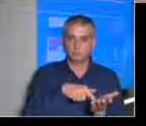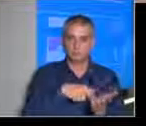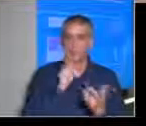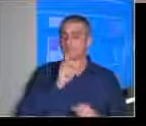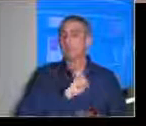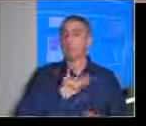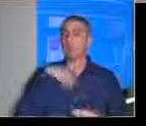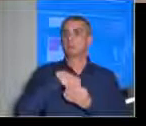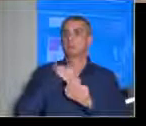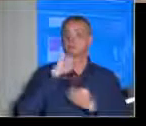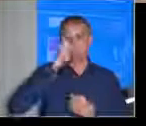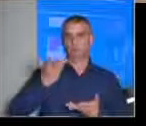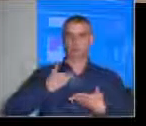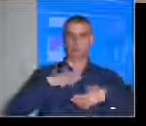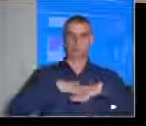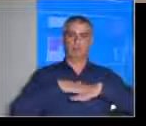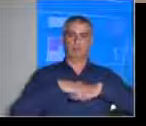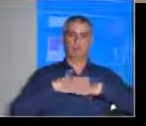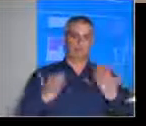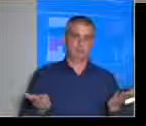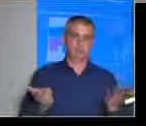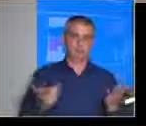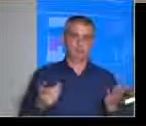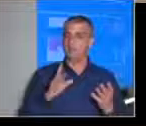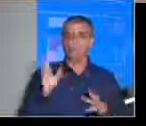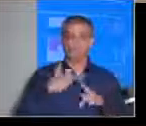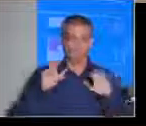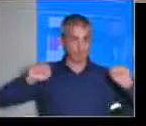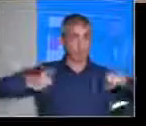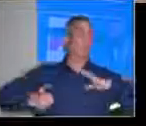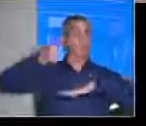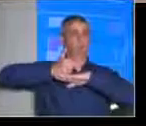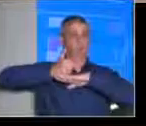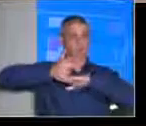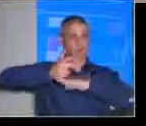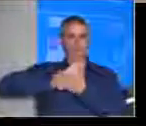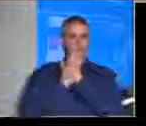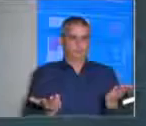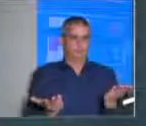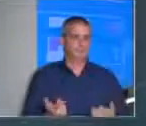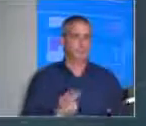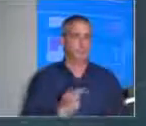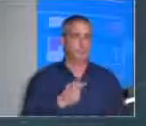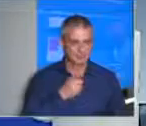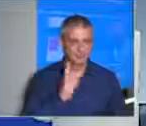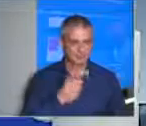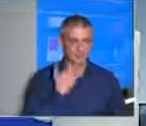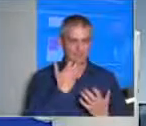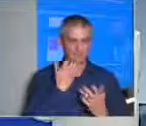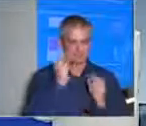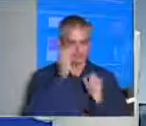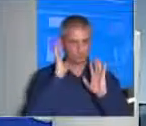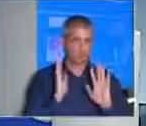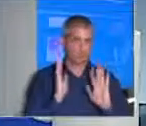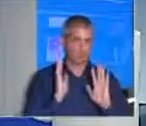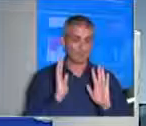who gets the most votes gets the office. And only with the office of the presidency is it sometimes the opposite. טוב, פה צריך לספר איזה